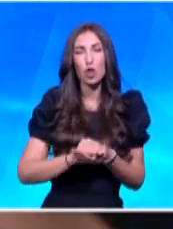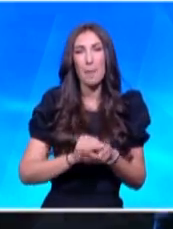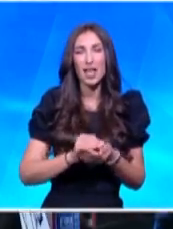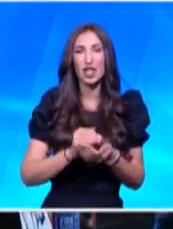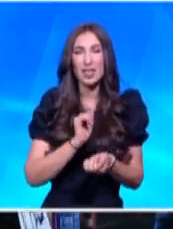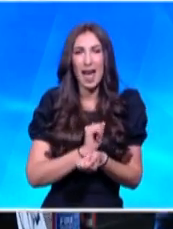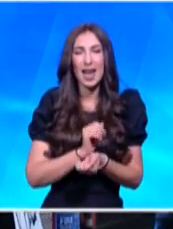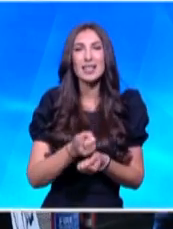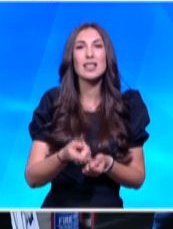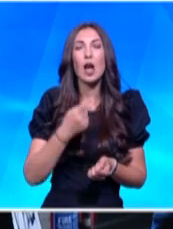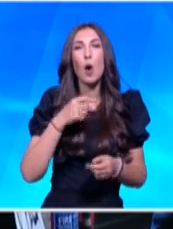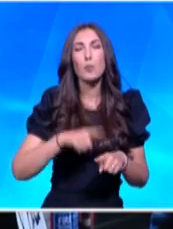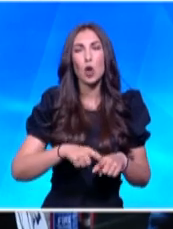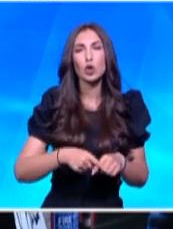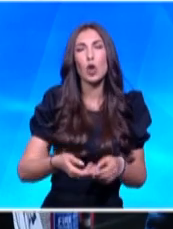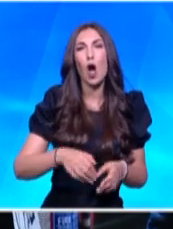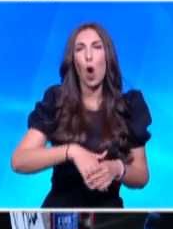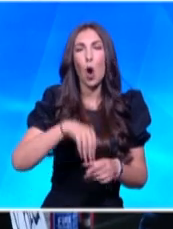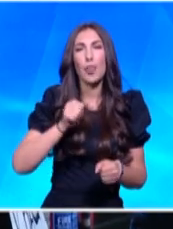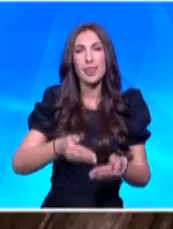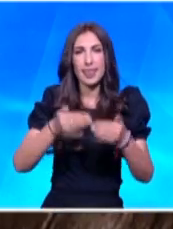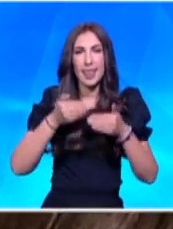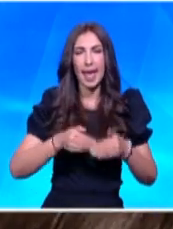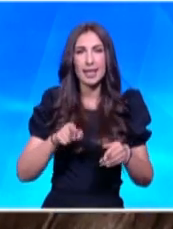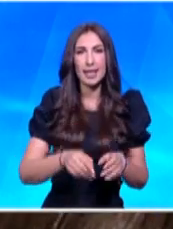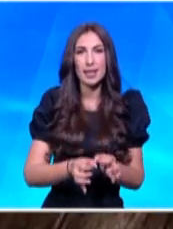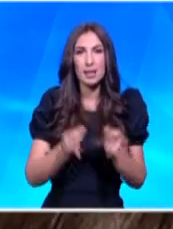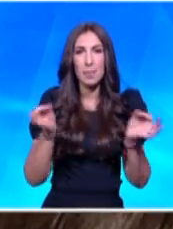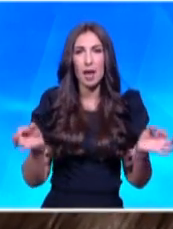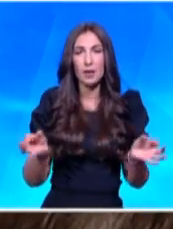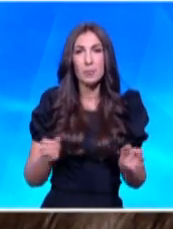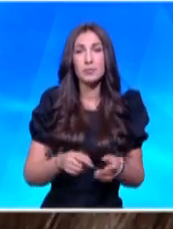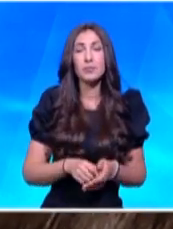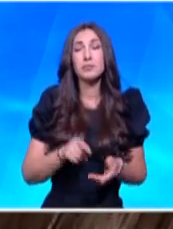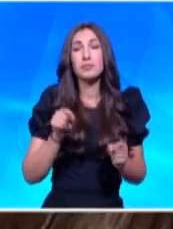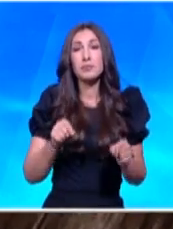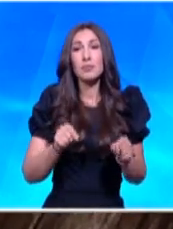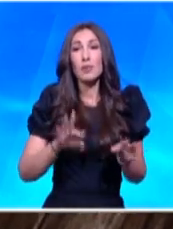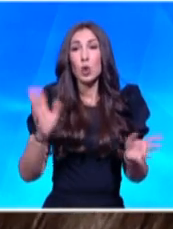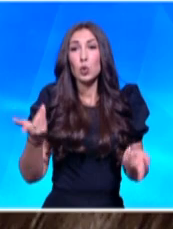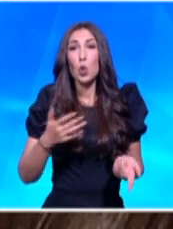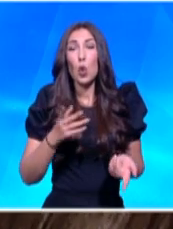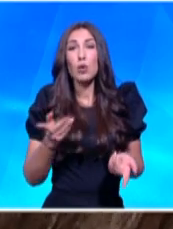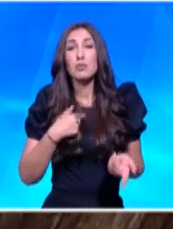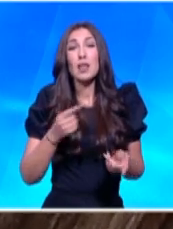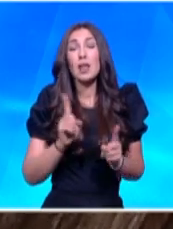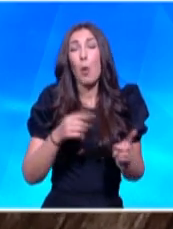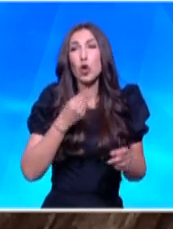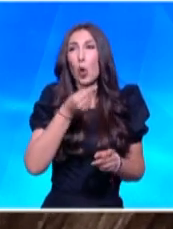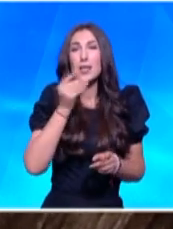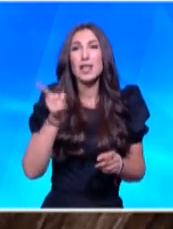арест, прокуратурата оттегли внесената мярка. Някой желаеше сигурно да бъде в арест, защото аз по друг начин не мога да си го